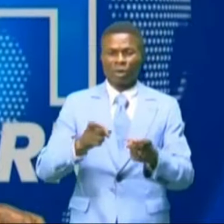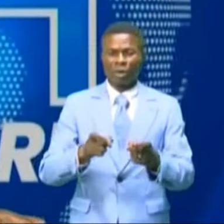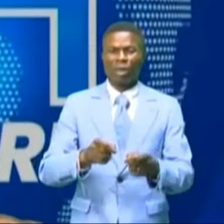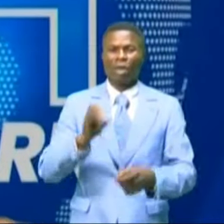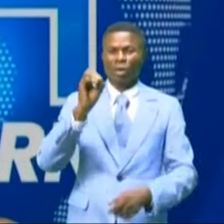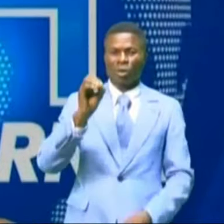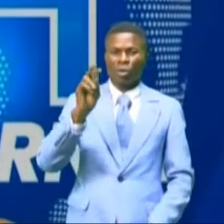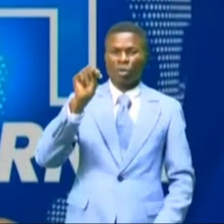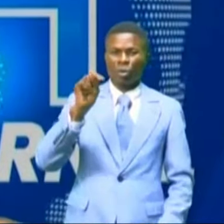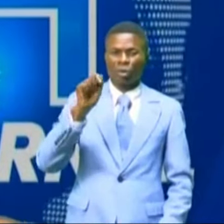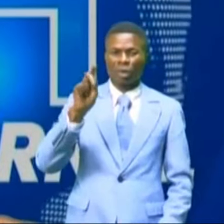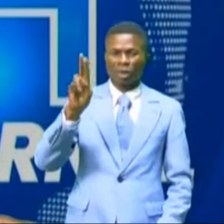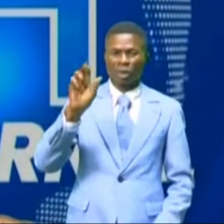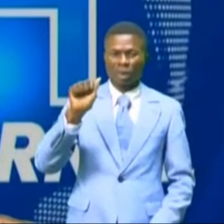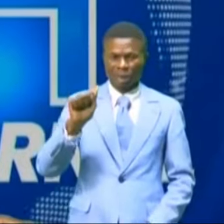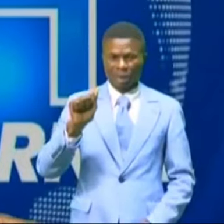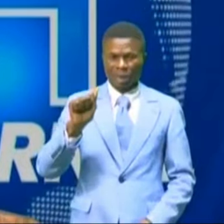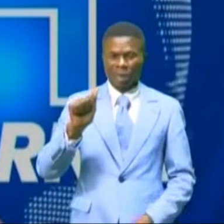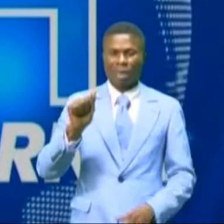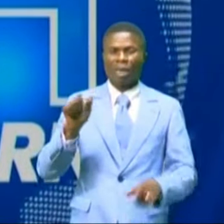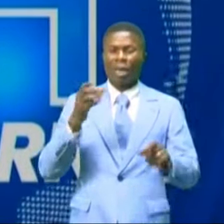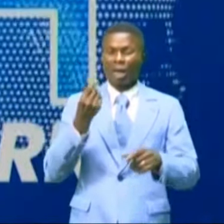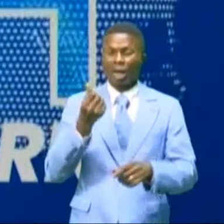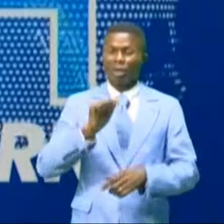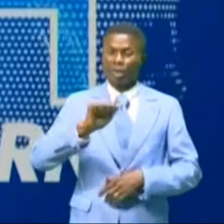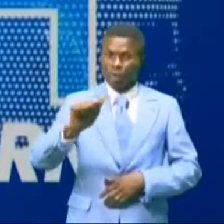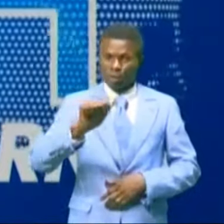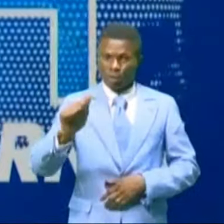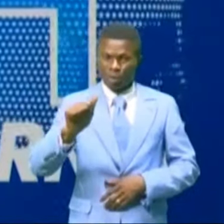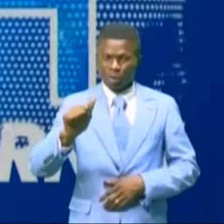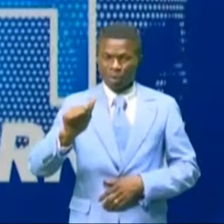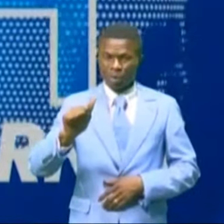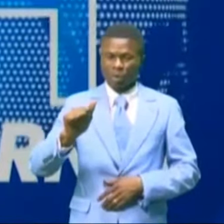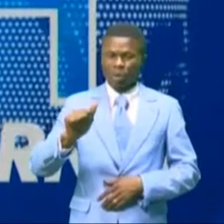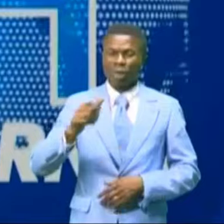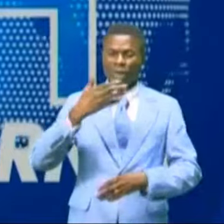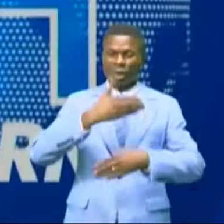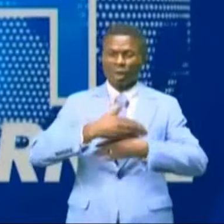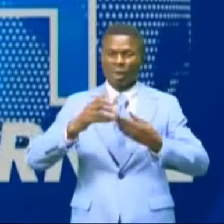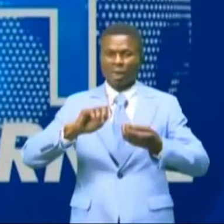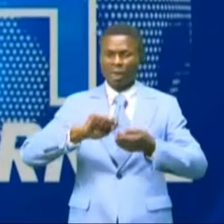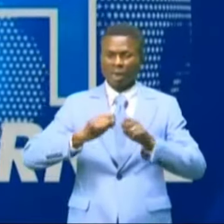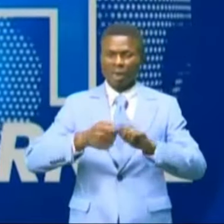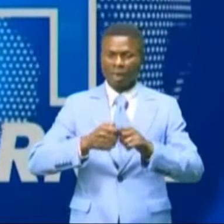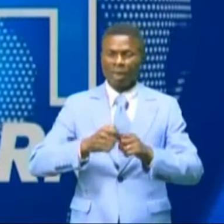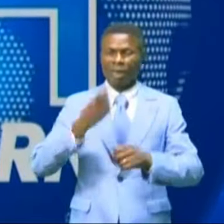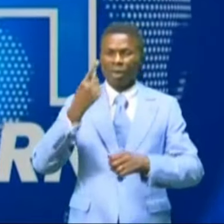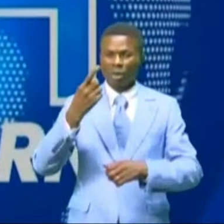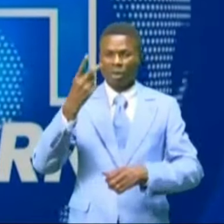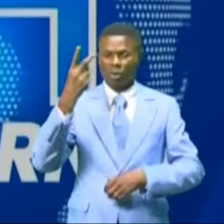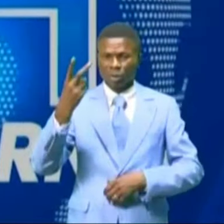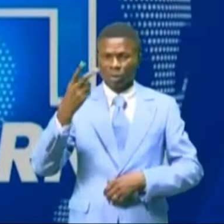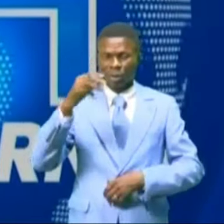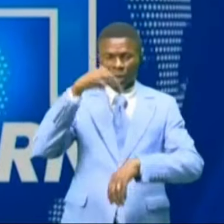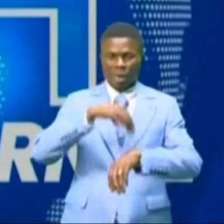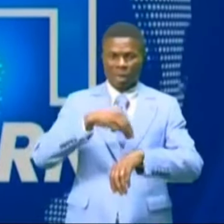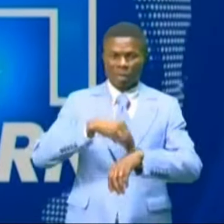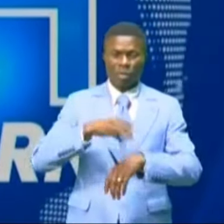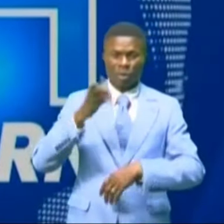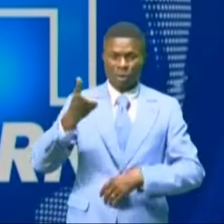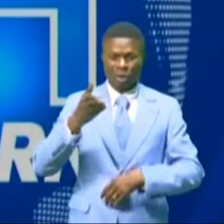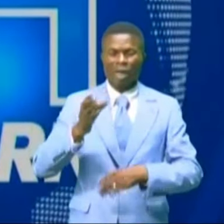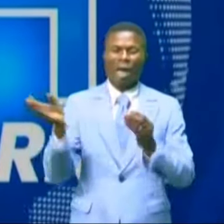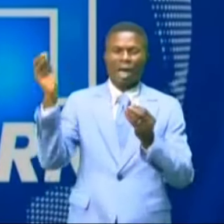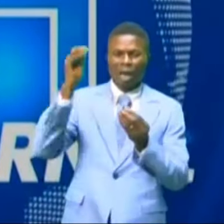l'ONATRA, et ça sous fonds propres, notamment la réhabilitation du quai 1 et 2 au port de Matadi, ce qui permet